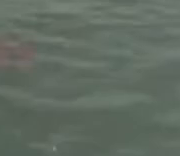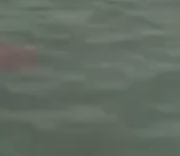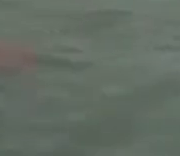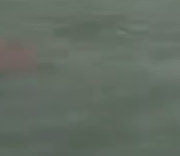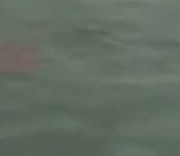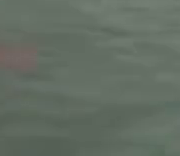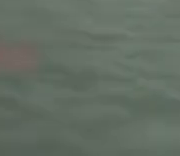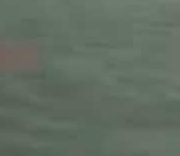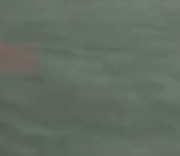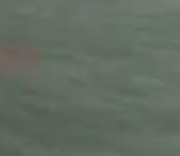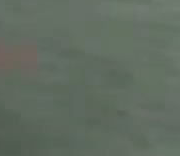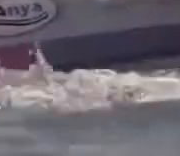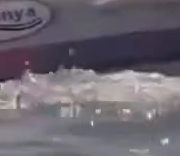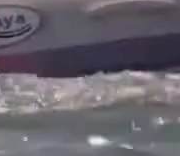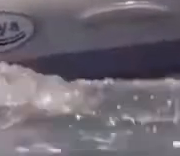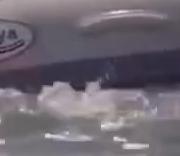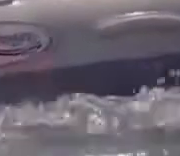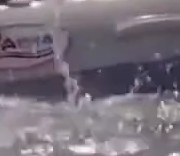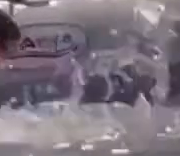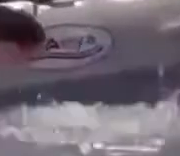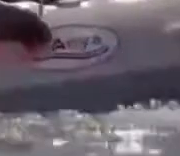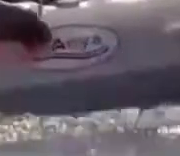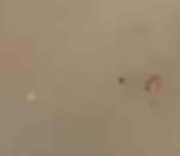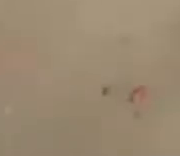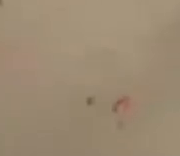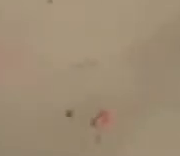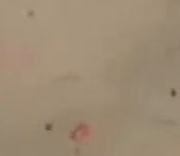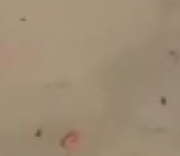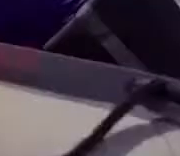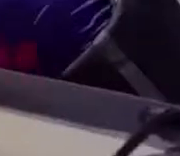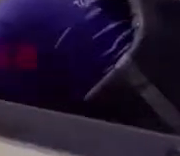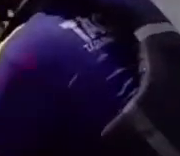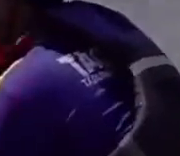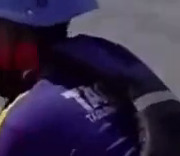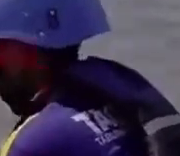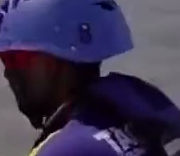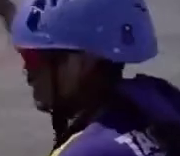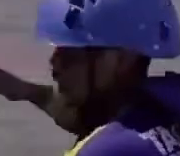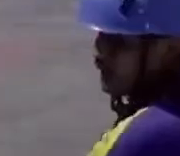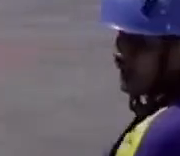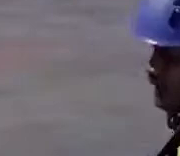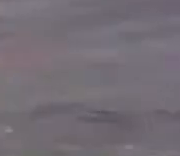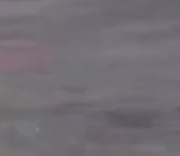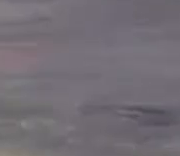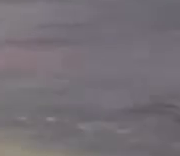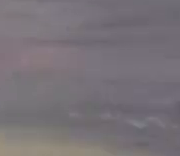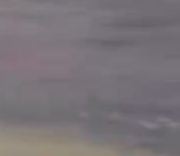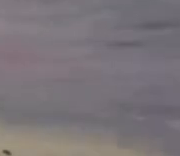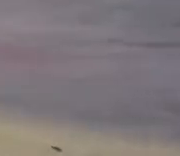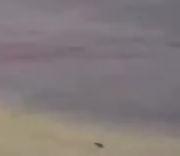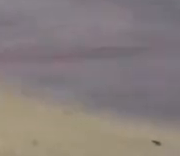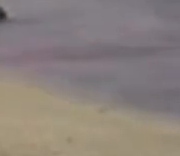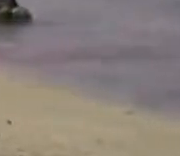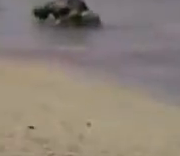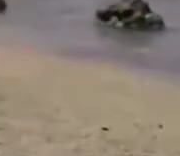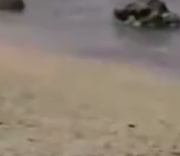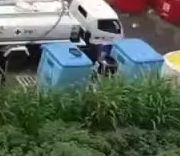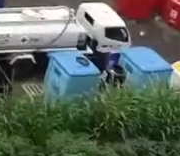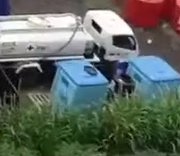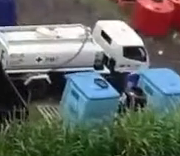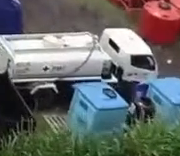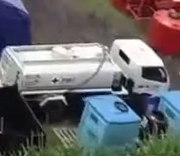wilayah tertentu, anggota Tagana setempat segera bertindak cepat, berkoordinasi dengan pihak-pihak terkait,